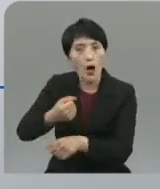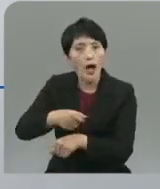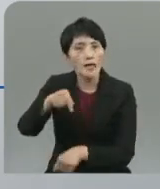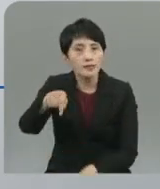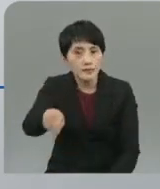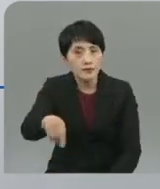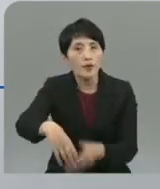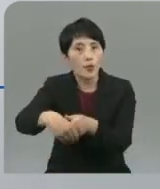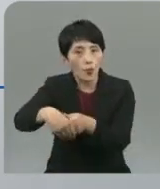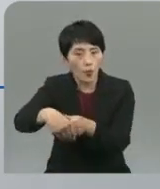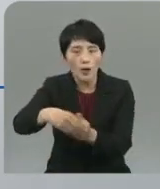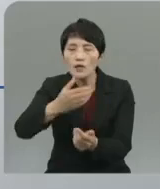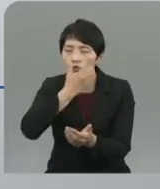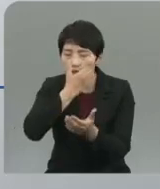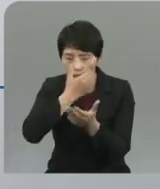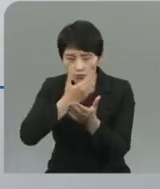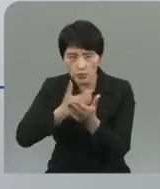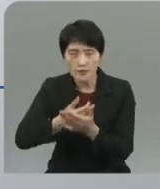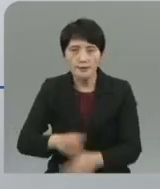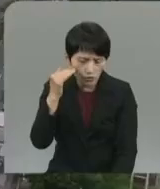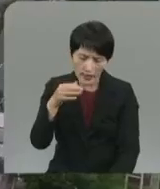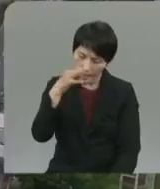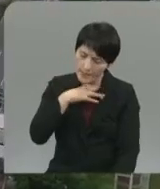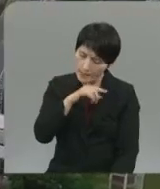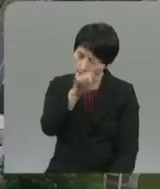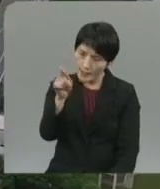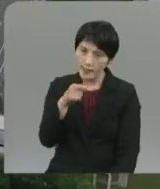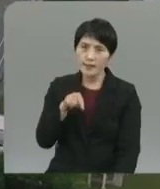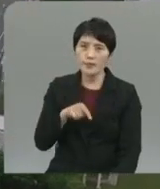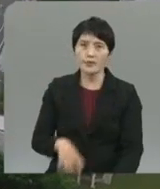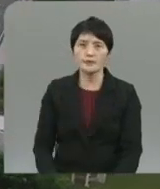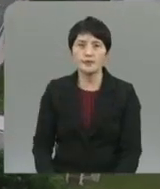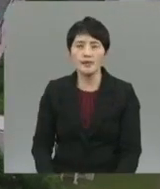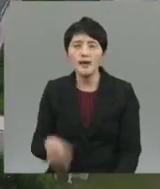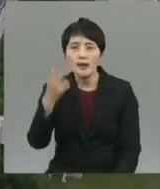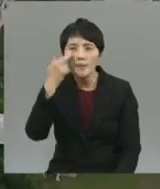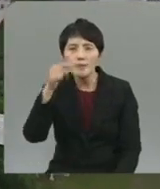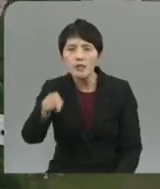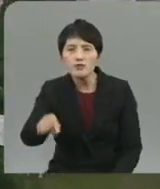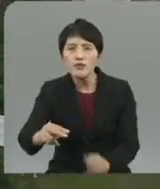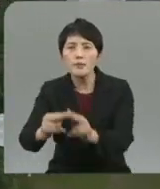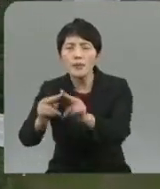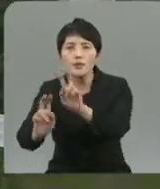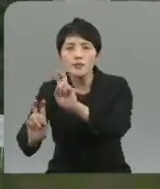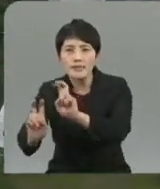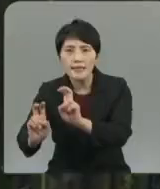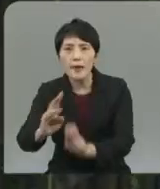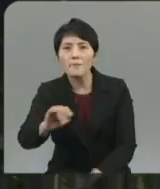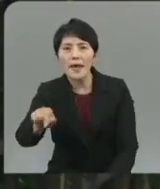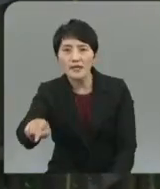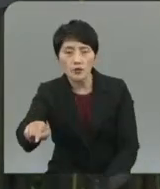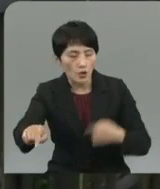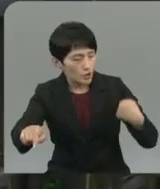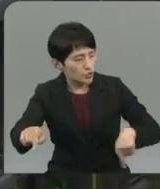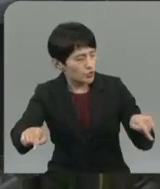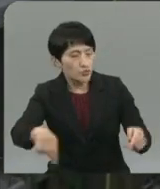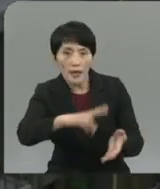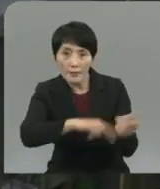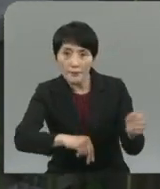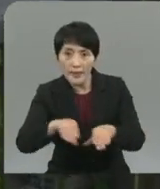たこれに合わせて韓国の大統領室は韓国がアメリカ主導の